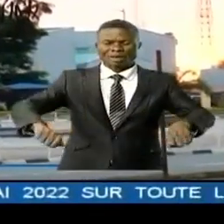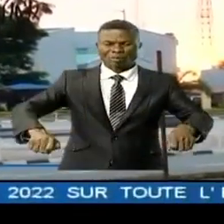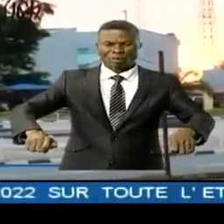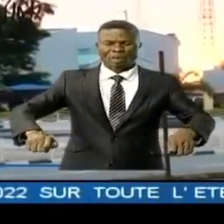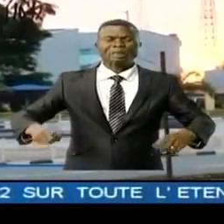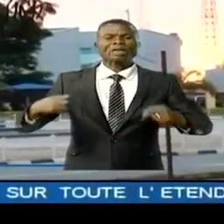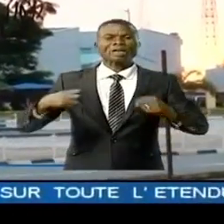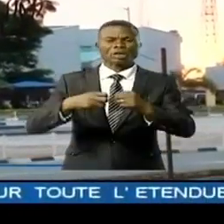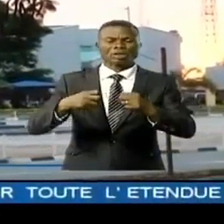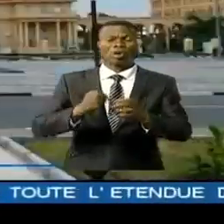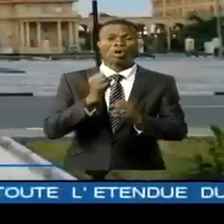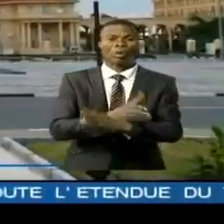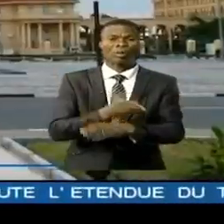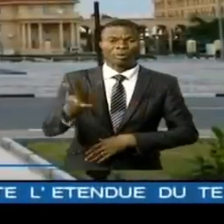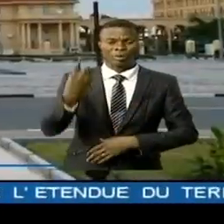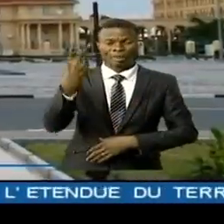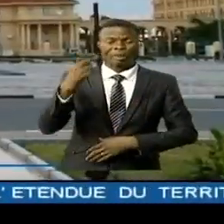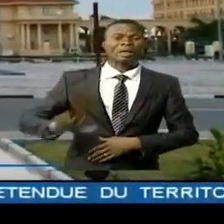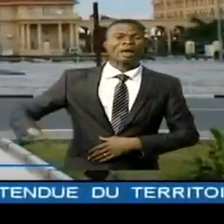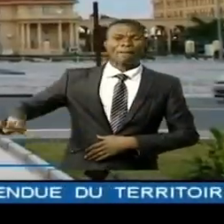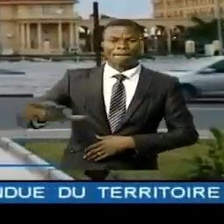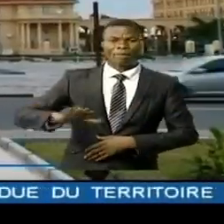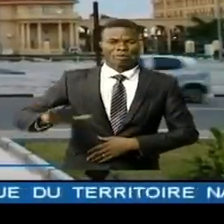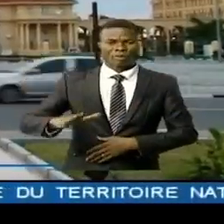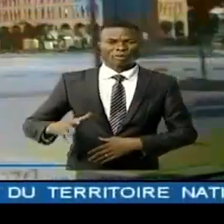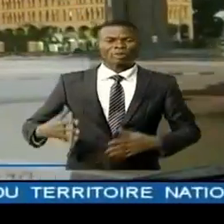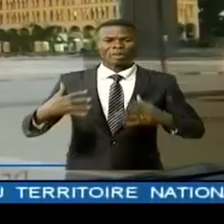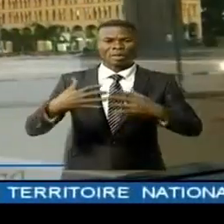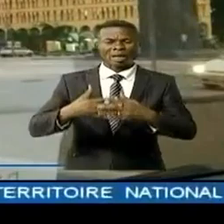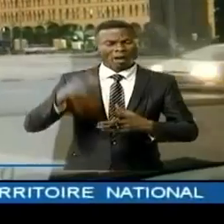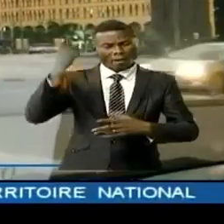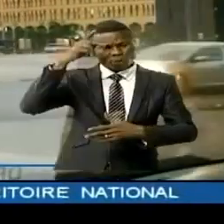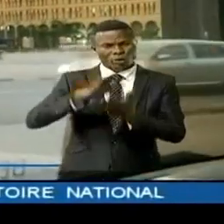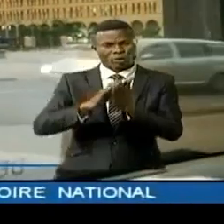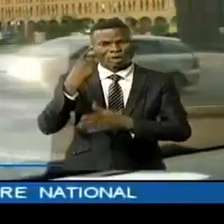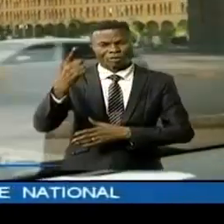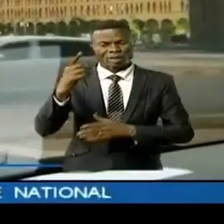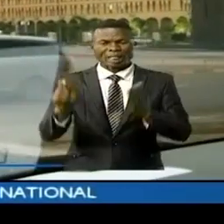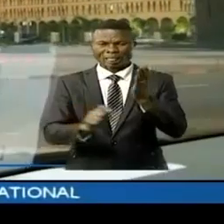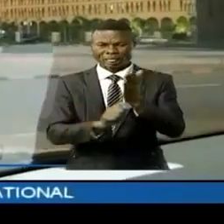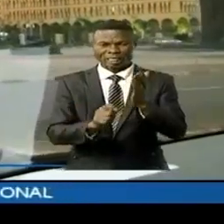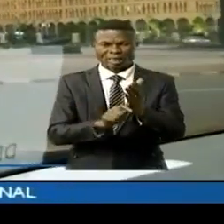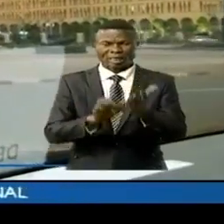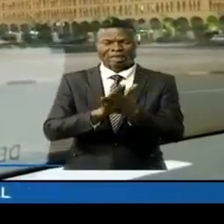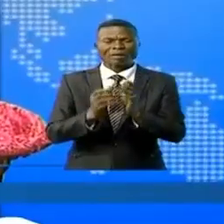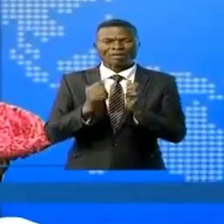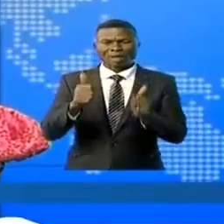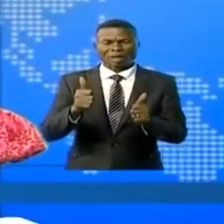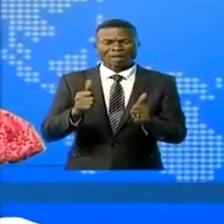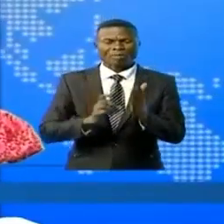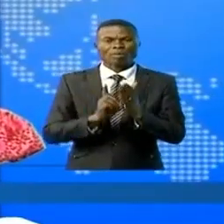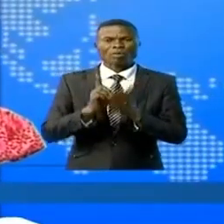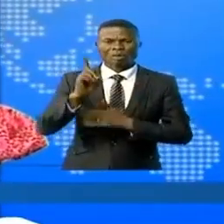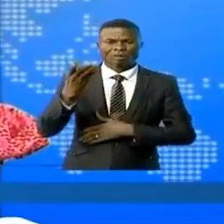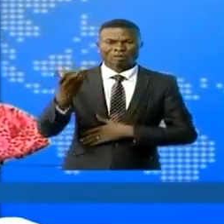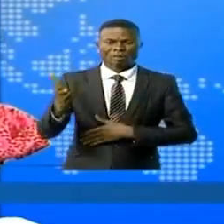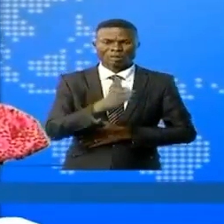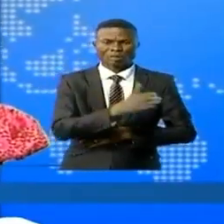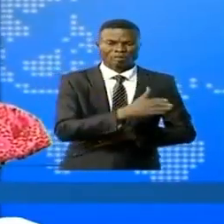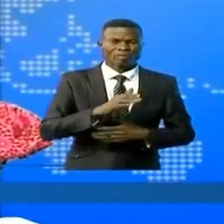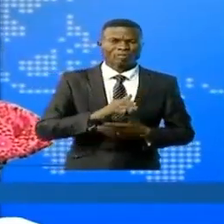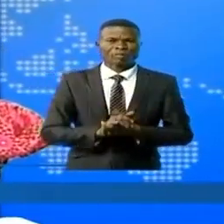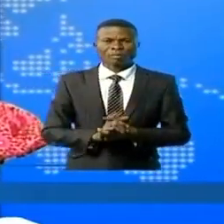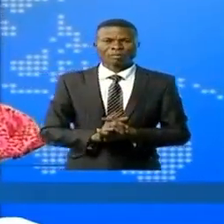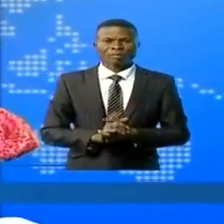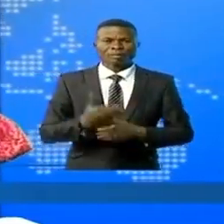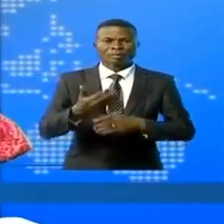ainsi indispensable que les deux états harmonisent leurs politiques les stratégies et développements et avant